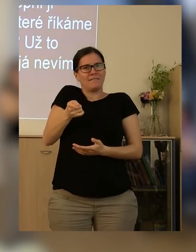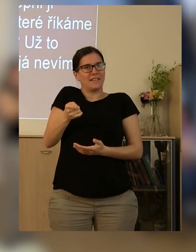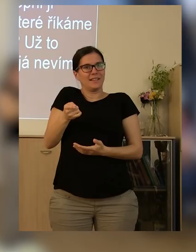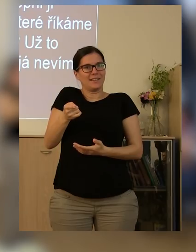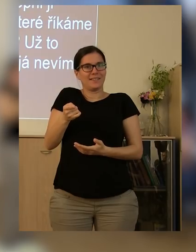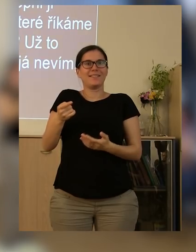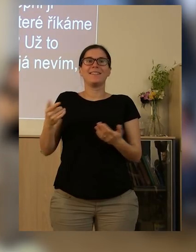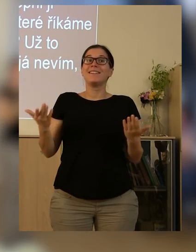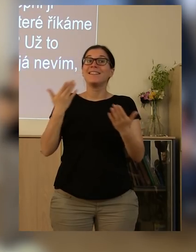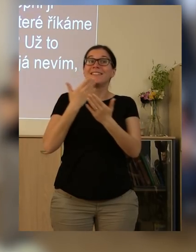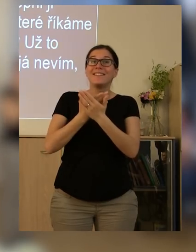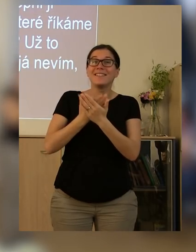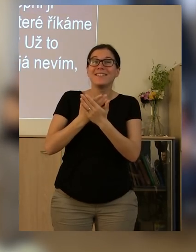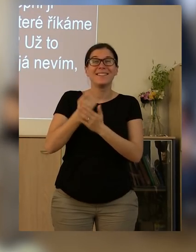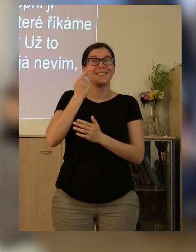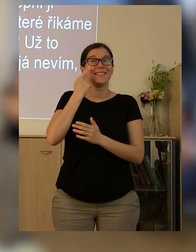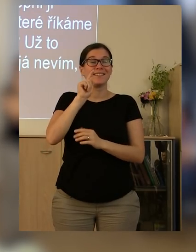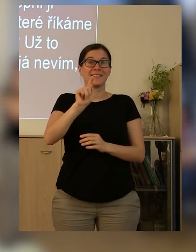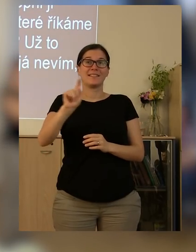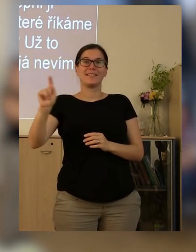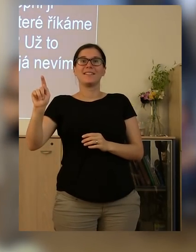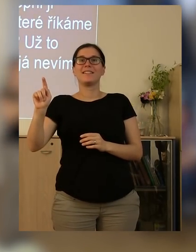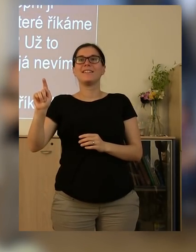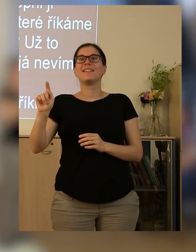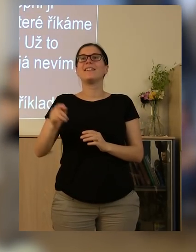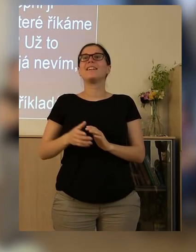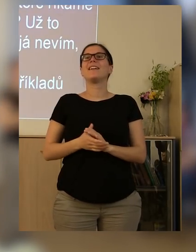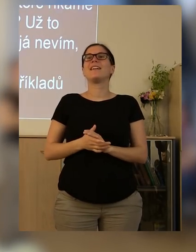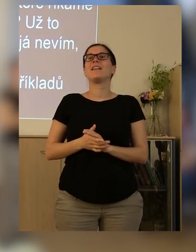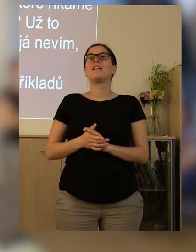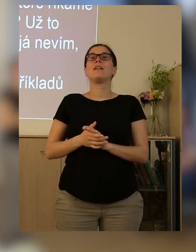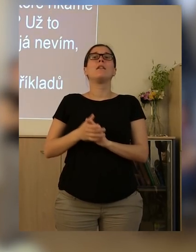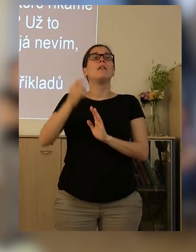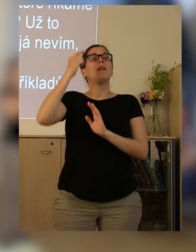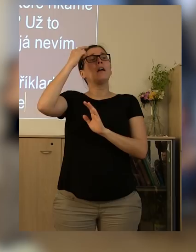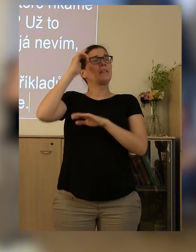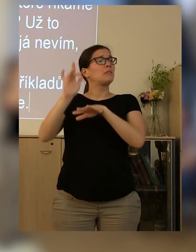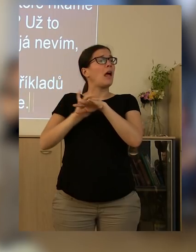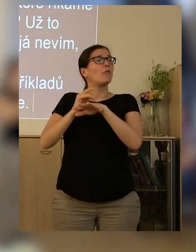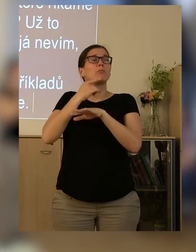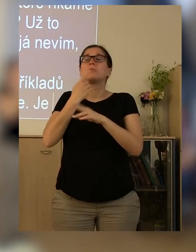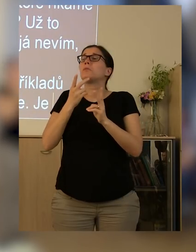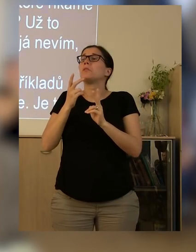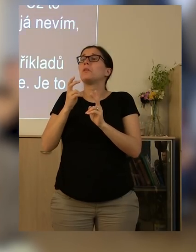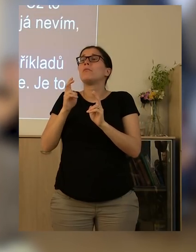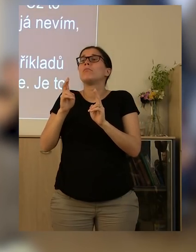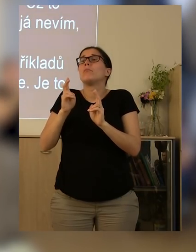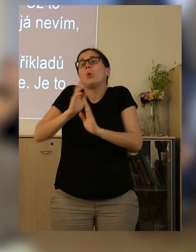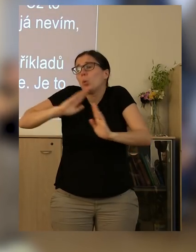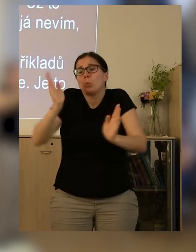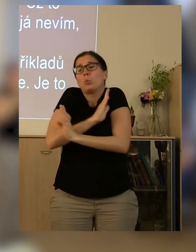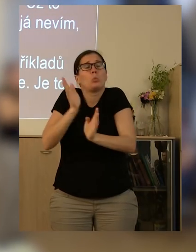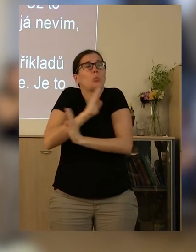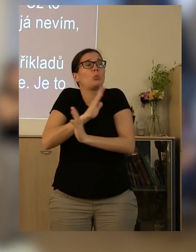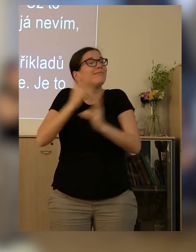Proto v drtivé většině případů řekneme, to neexistuje. Je to jako ten sen.